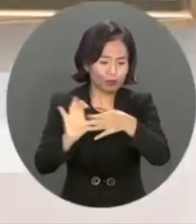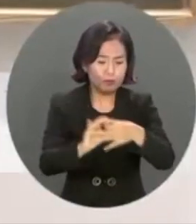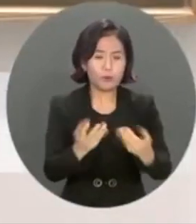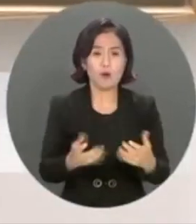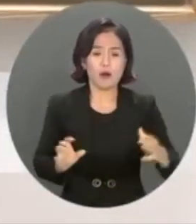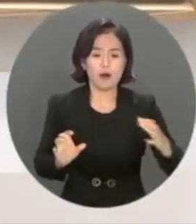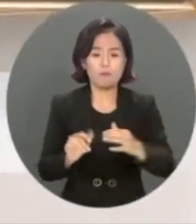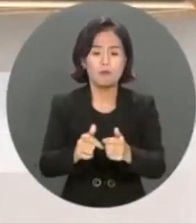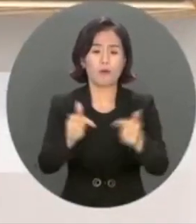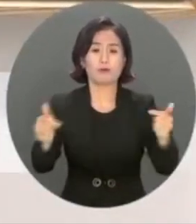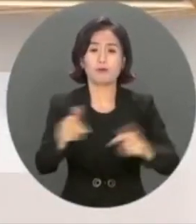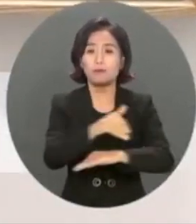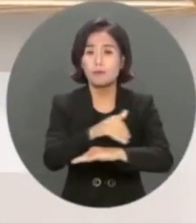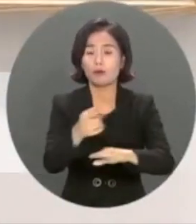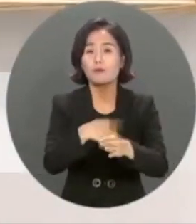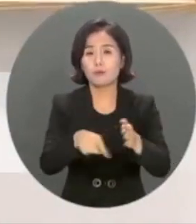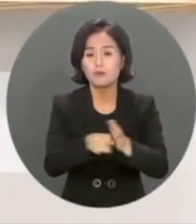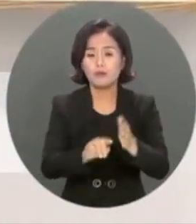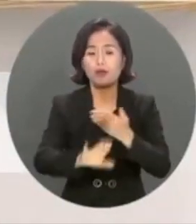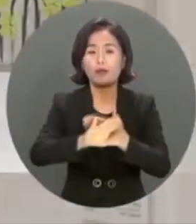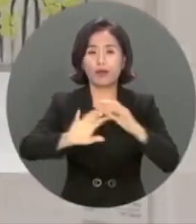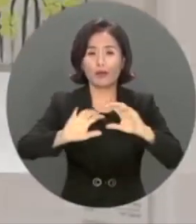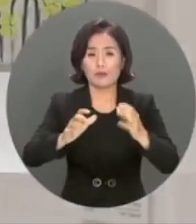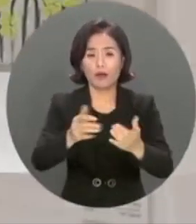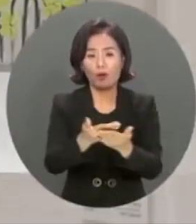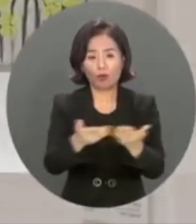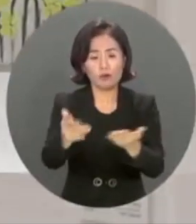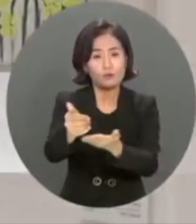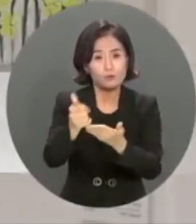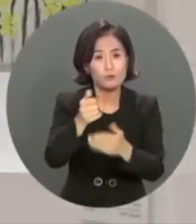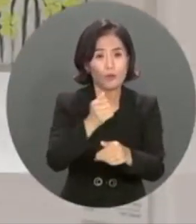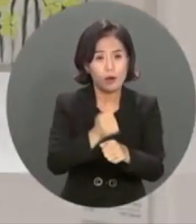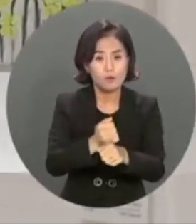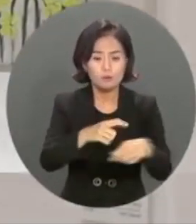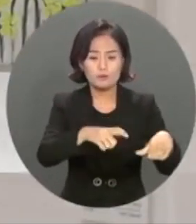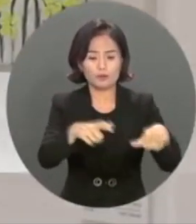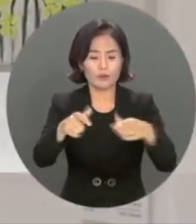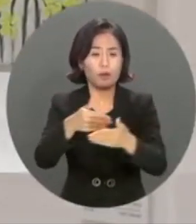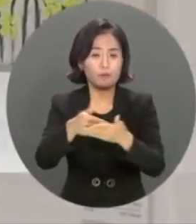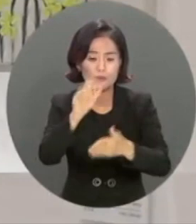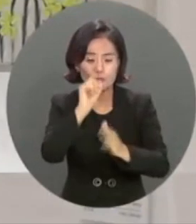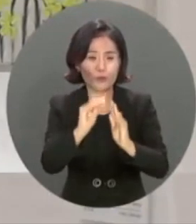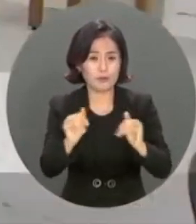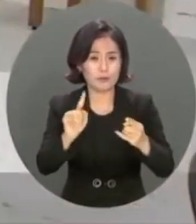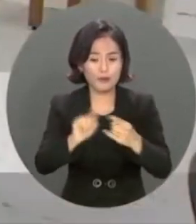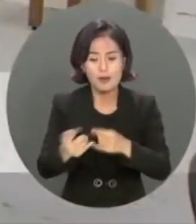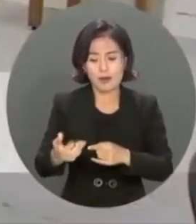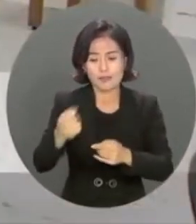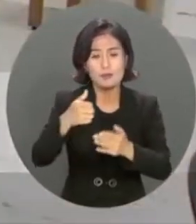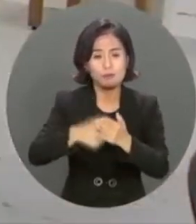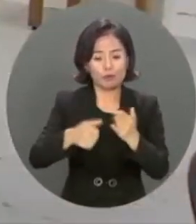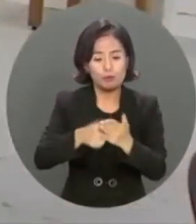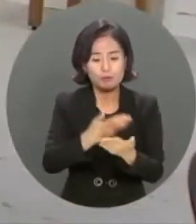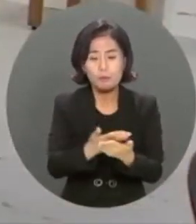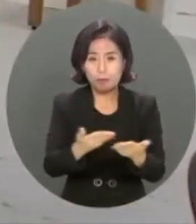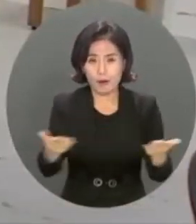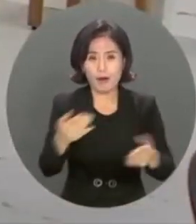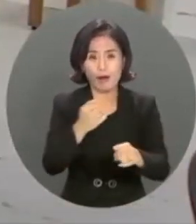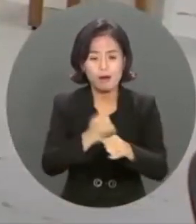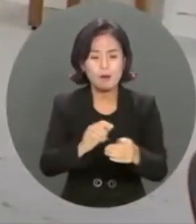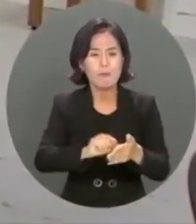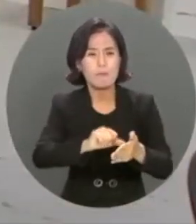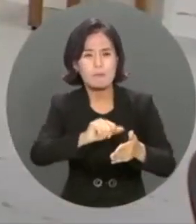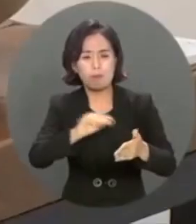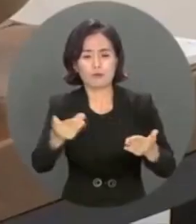협력을 확대해 나가기 위한 해외 갤러리 청전과 지역의 미술 애호가들이 소장한 작품을 선보이는